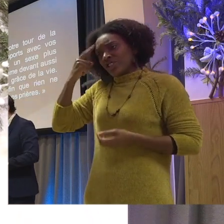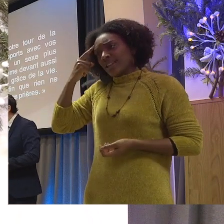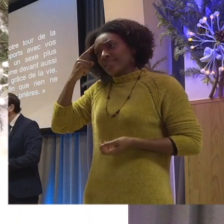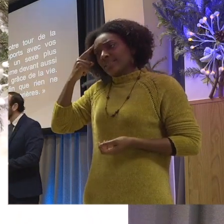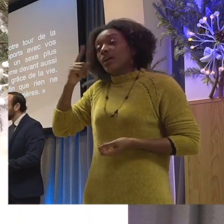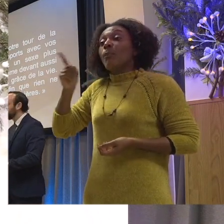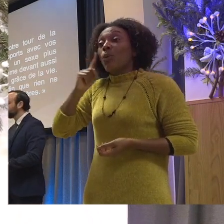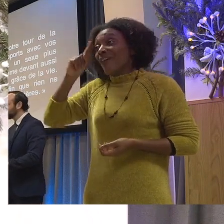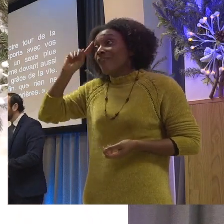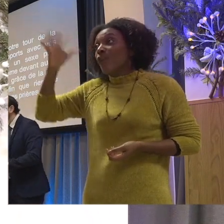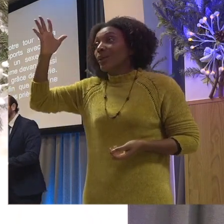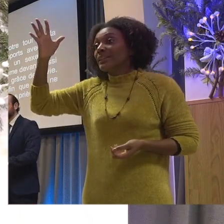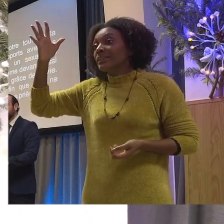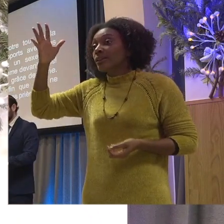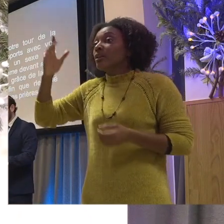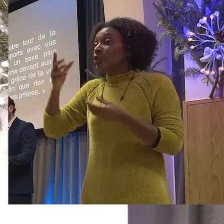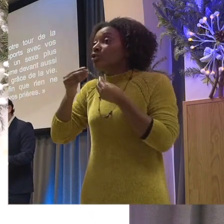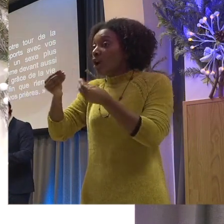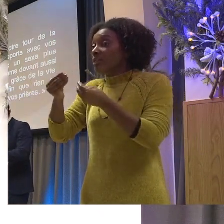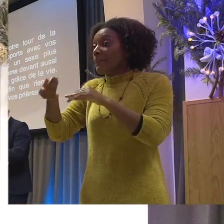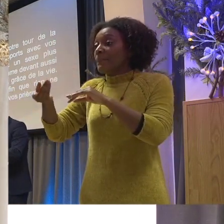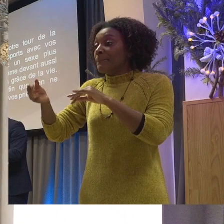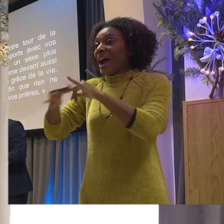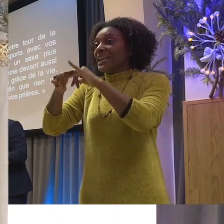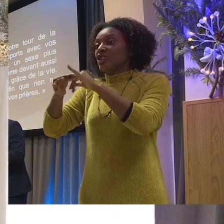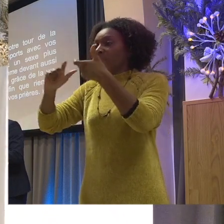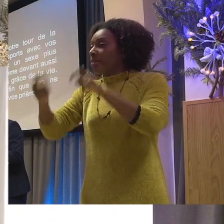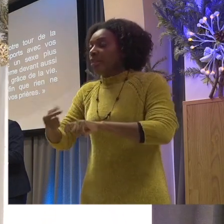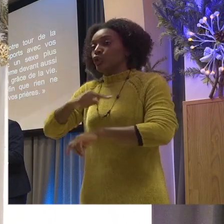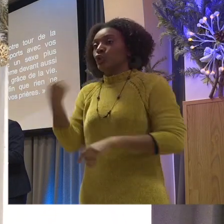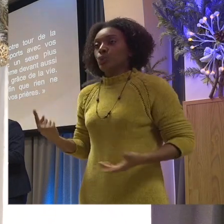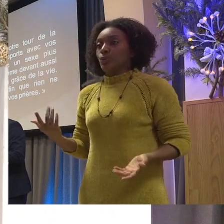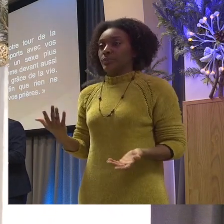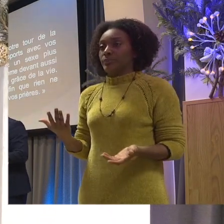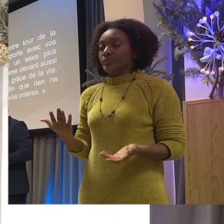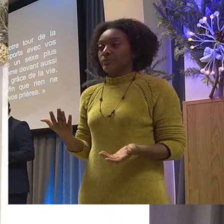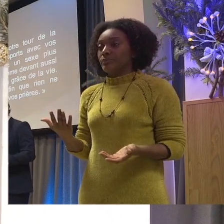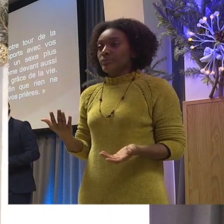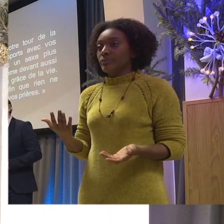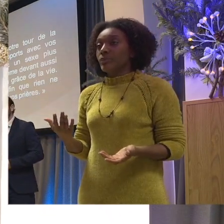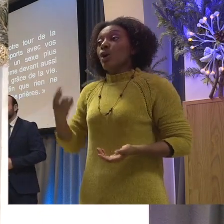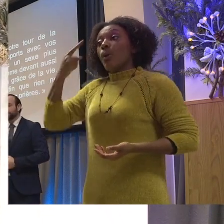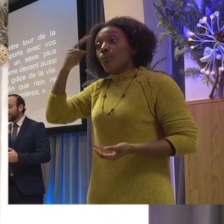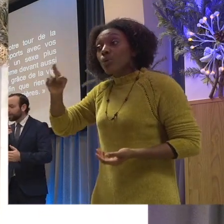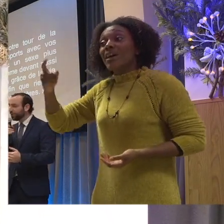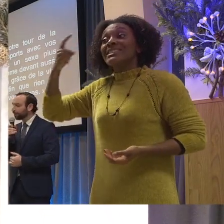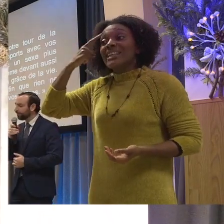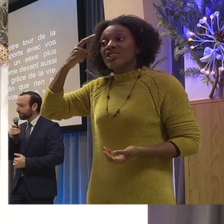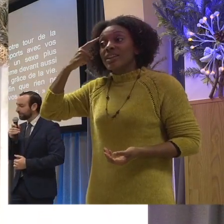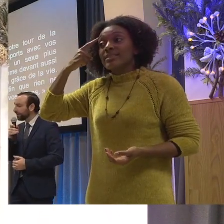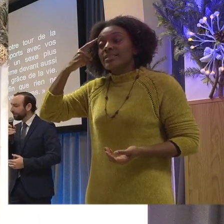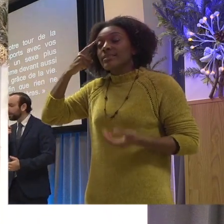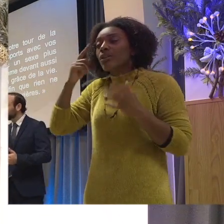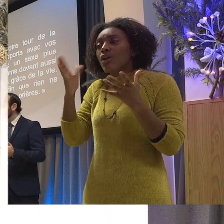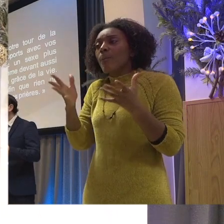la folie est un tueur de mariage. La folie est un tueur de mariage. Et pour avoir de la sagesse, Jacques chapitre 1,